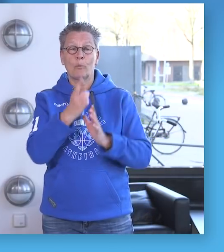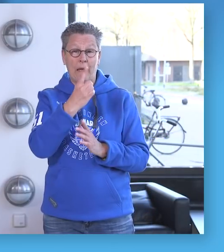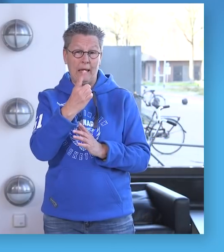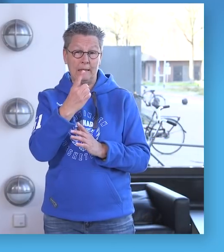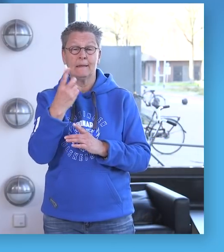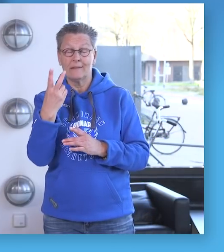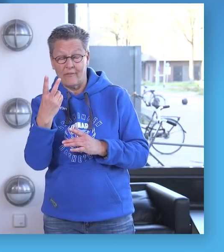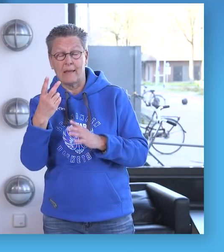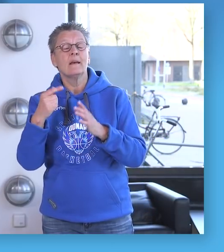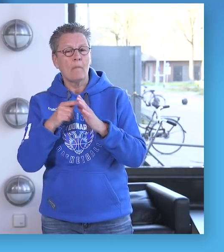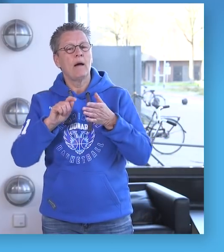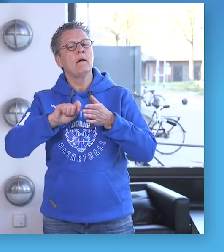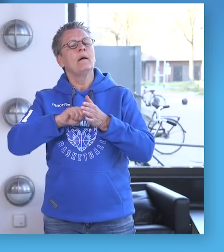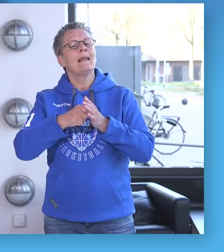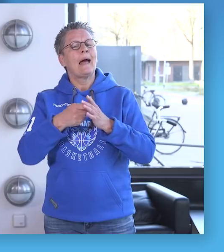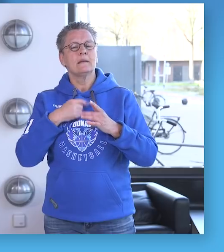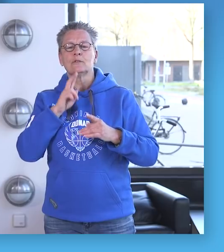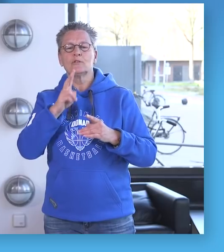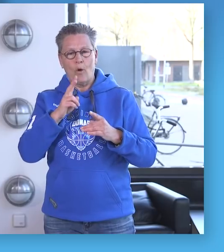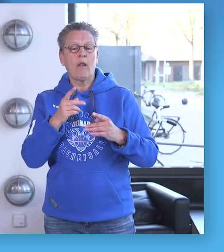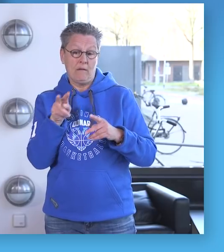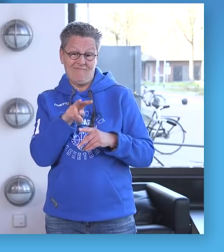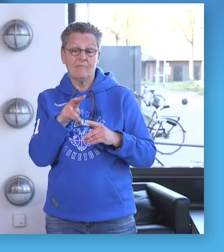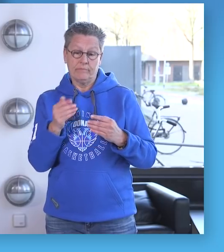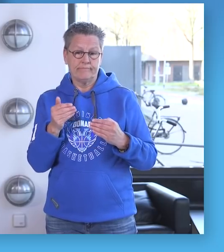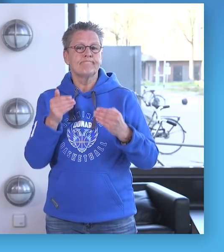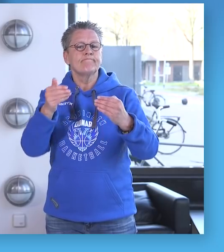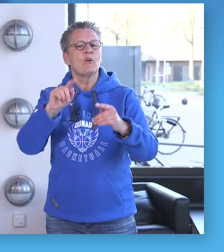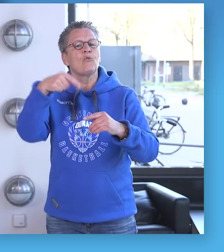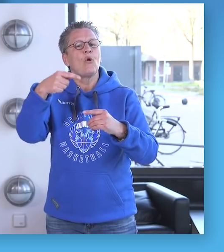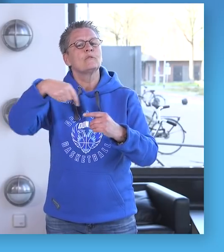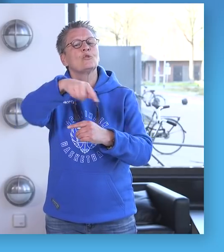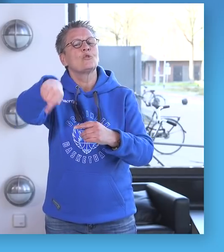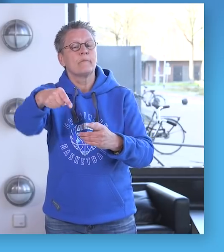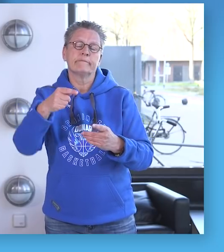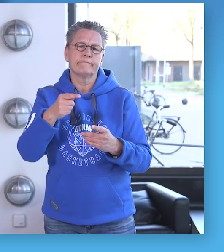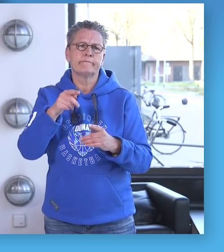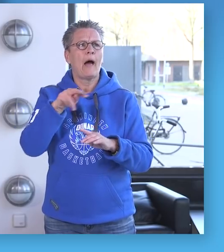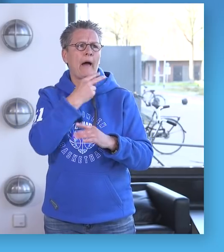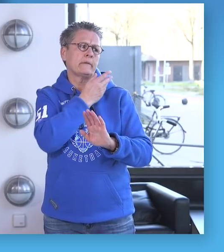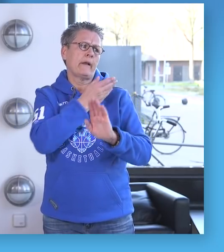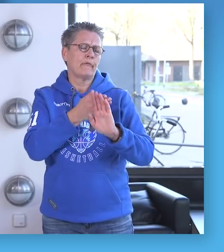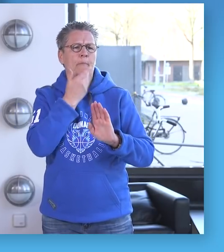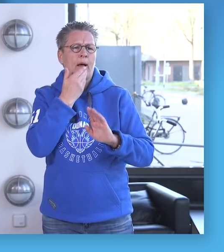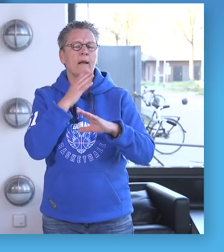gewonnen. Alleen Leiden en Zwolle gingen door naar de volgende ronde. Achteraf is makkelijk praten, maar kwam het Europese seizoen voor Donar eigenlijk te